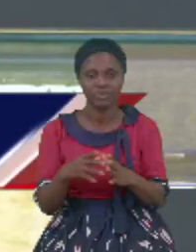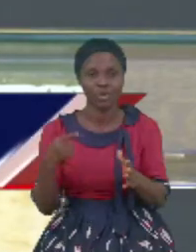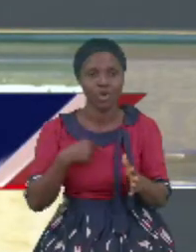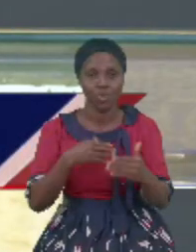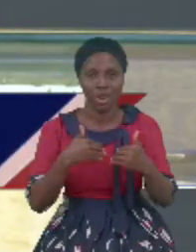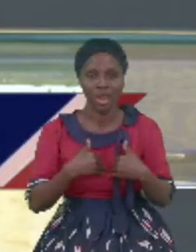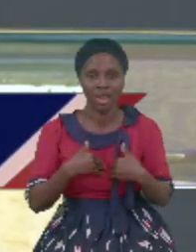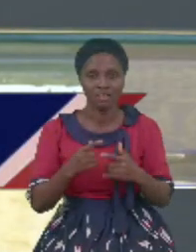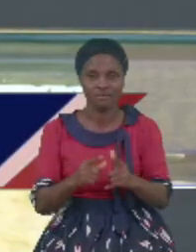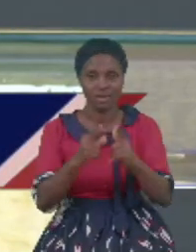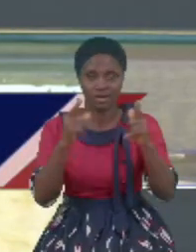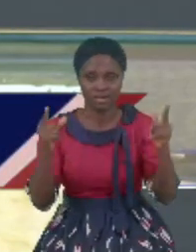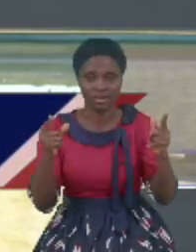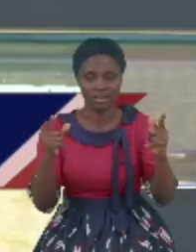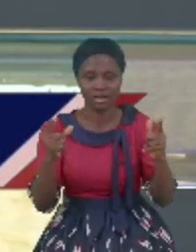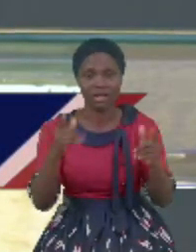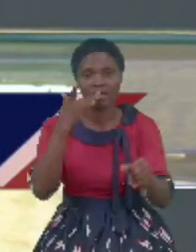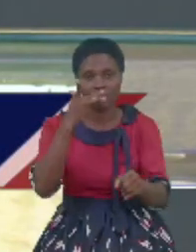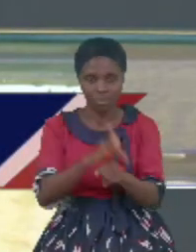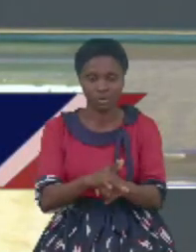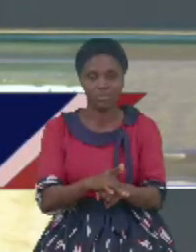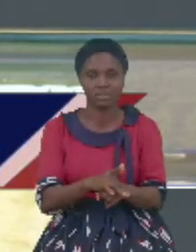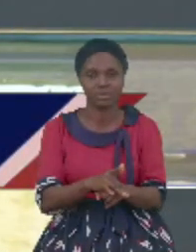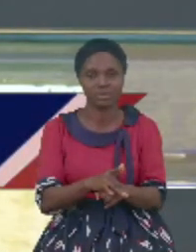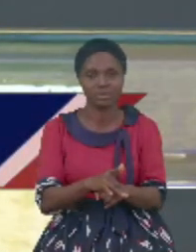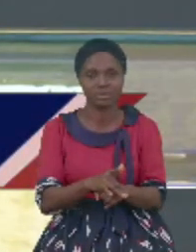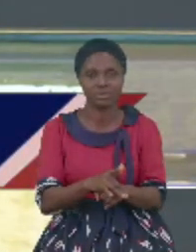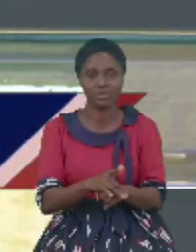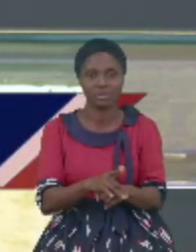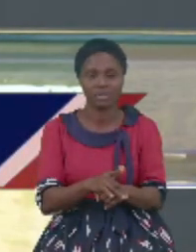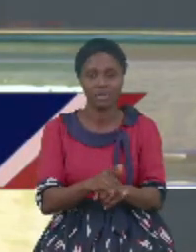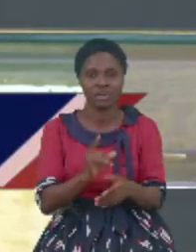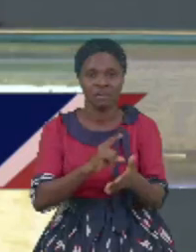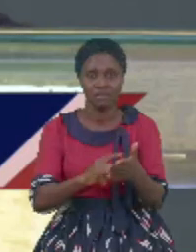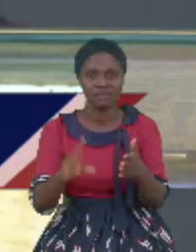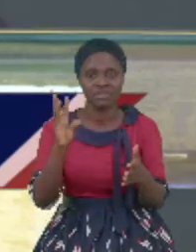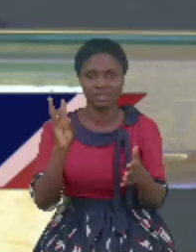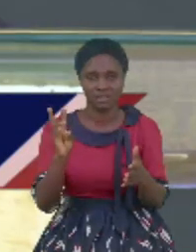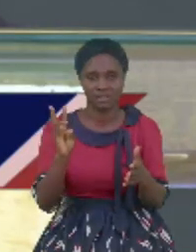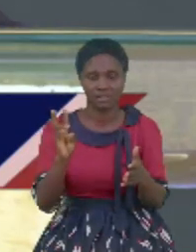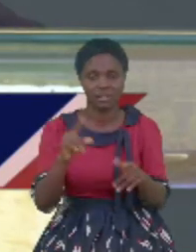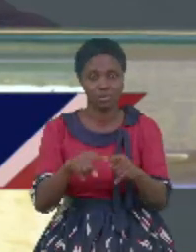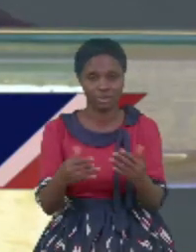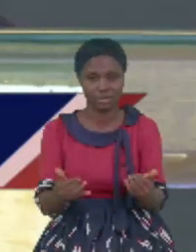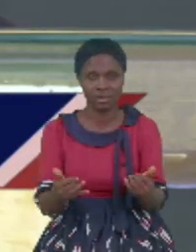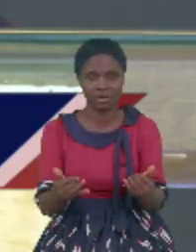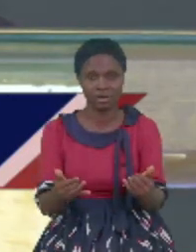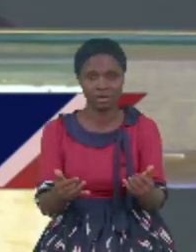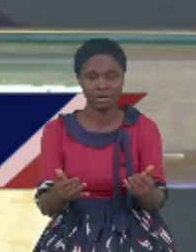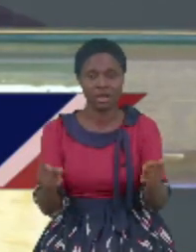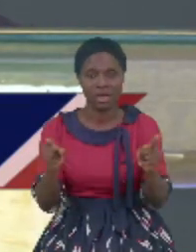6. Nous avons de plus grandes promesses. Hébreux 8, verset 6.